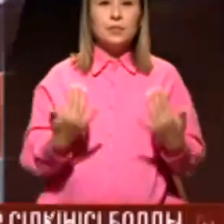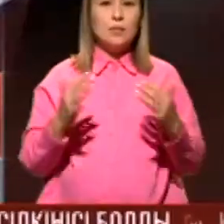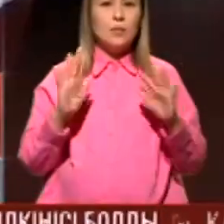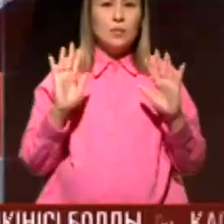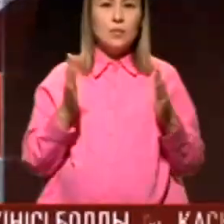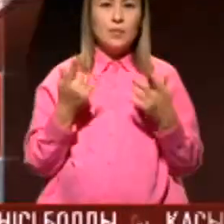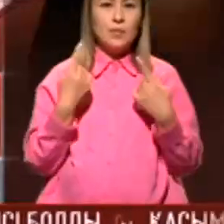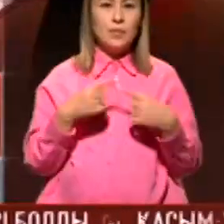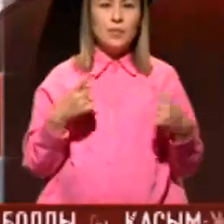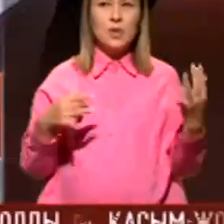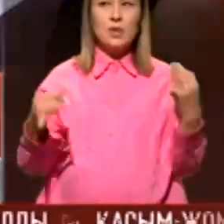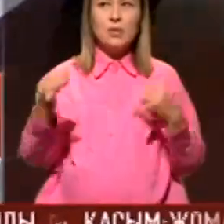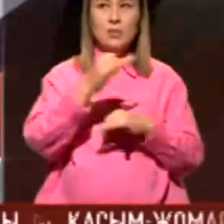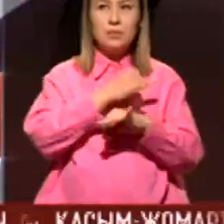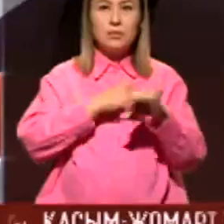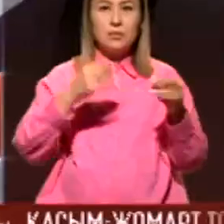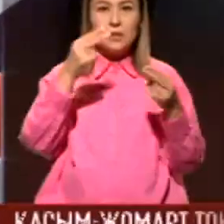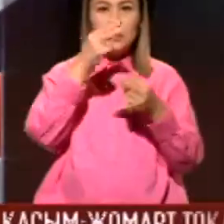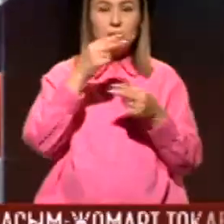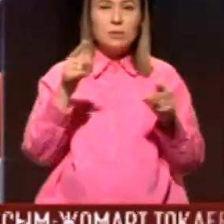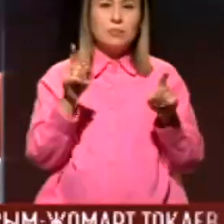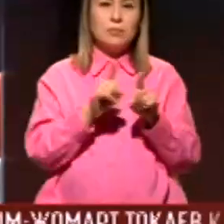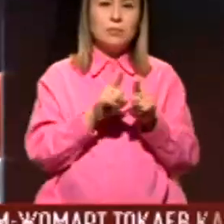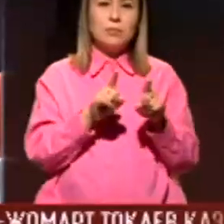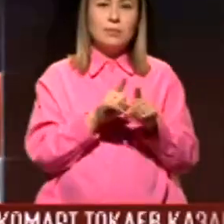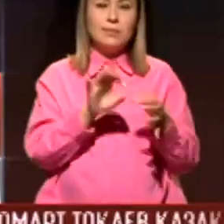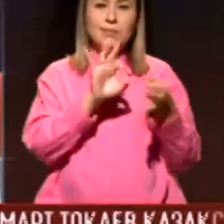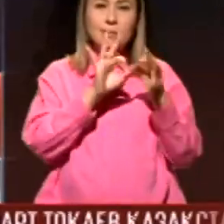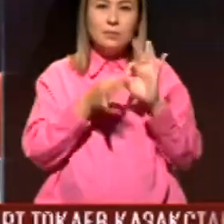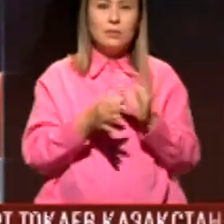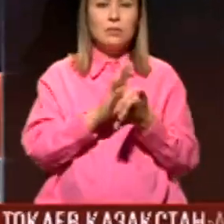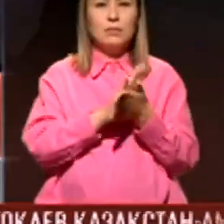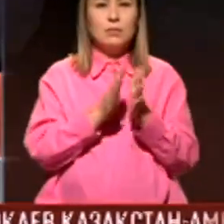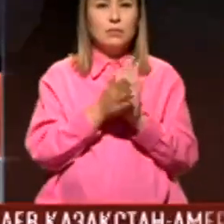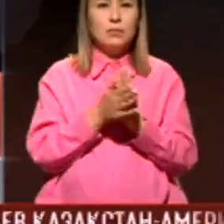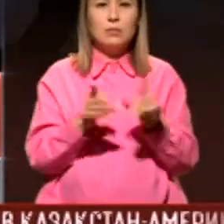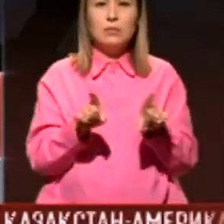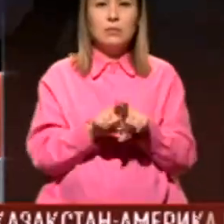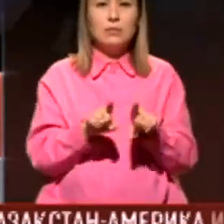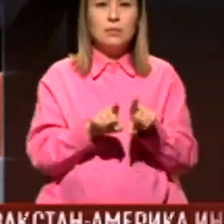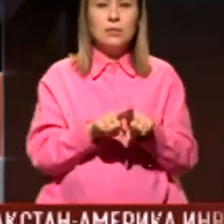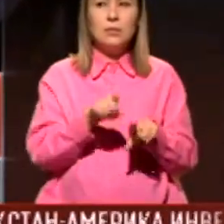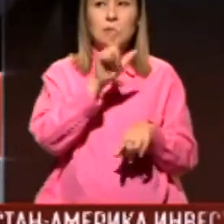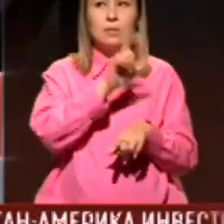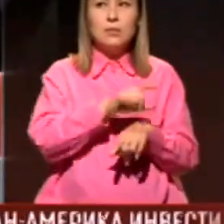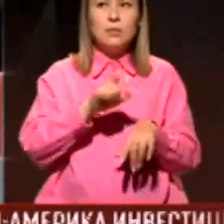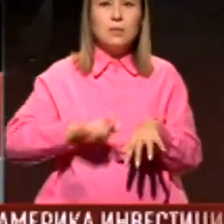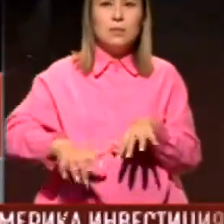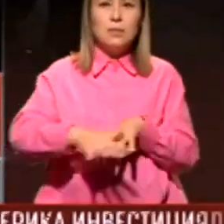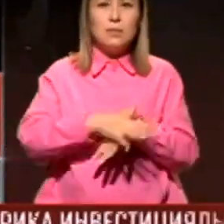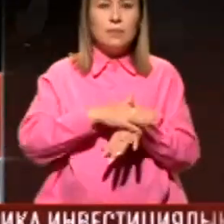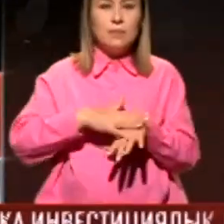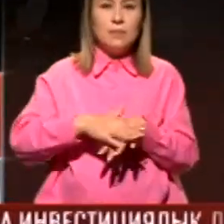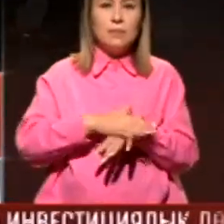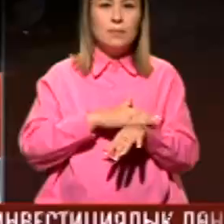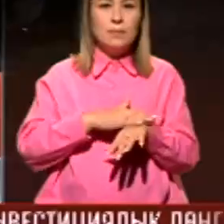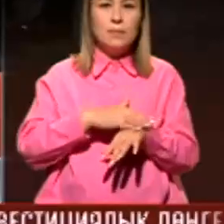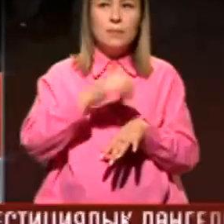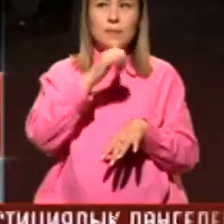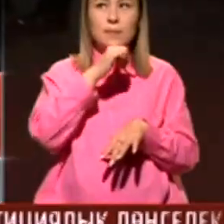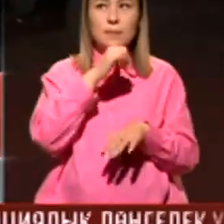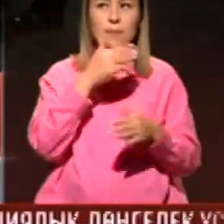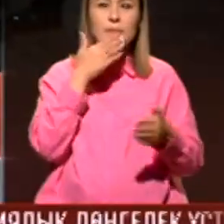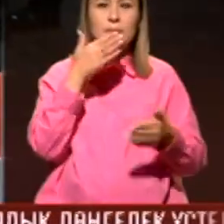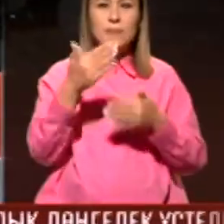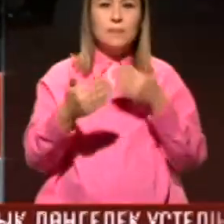жерде канча талкуласак да такырыпты ийиндирип, келсин келиштирген мен көрөрмөндүн, халктын пикиринен аттап кете